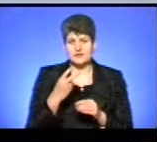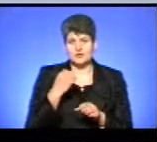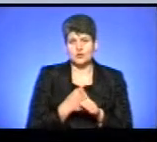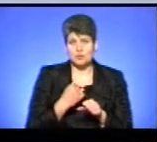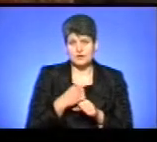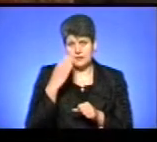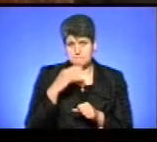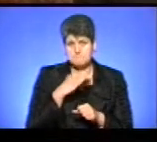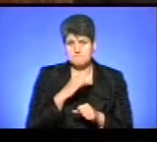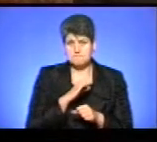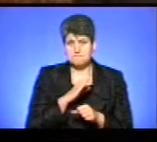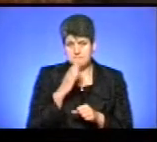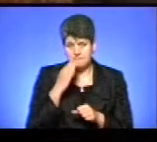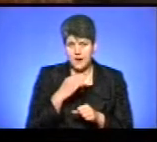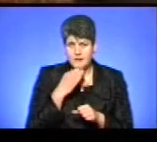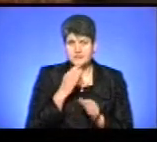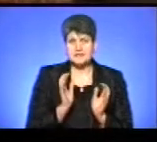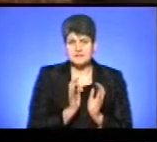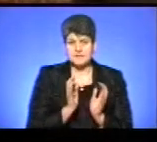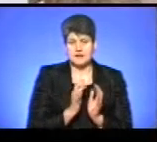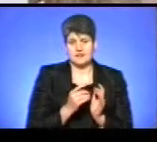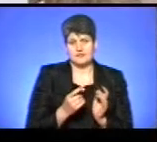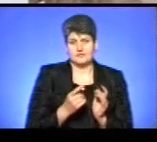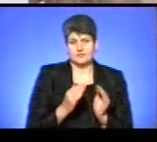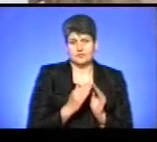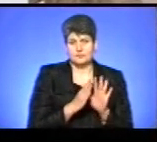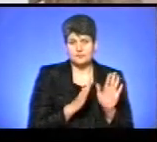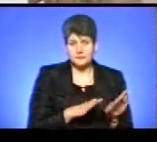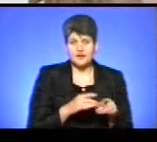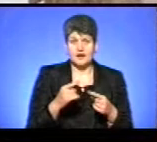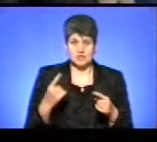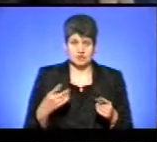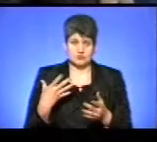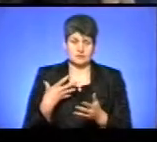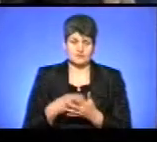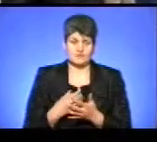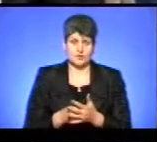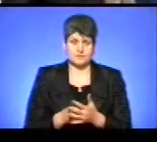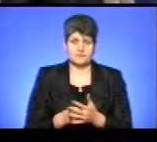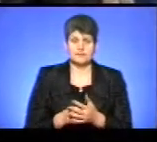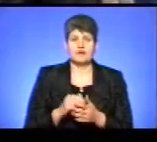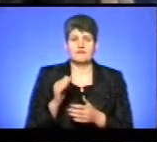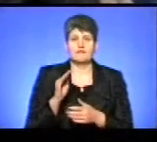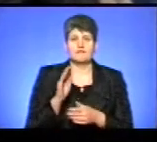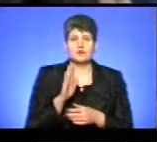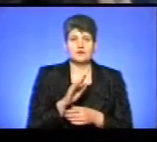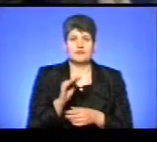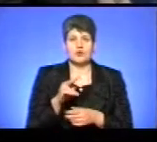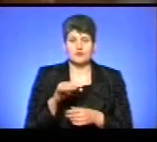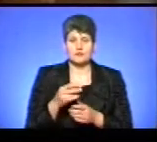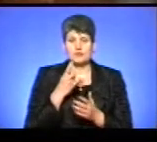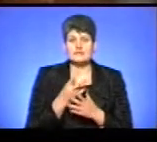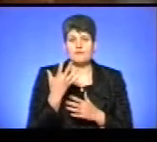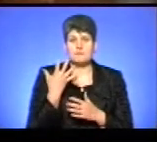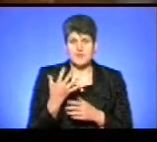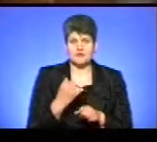скульптора Володимира Лупійчука, які зберігалися в майстерні, решта – його власні. Володимир Фльорків виставив 5 робіт з різьби